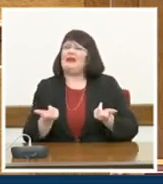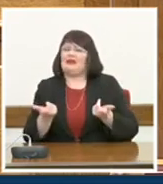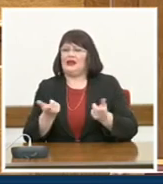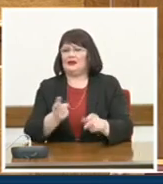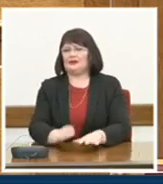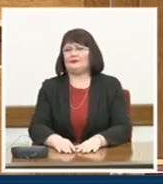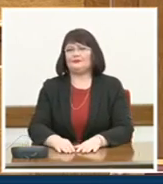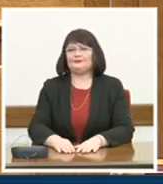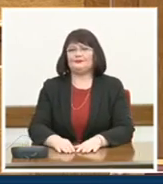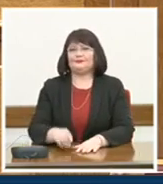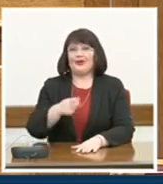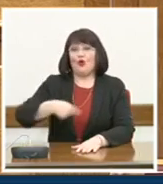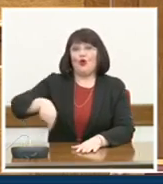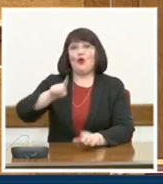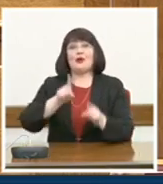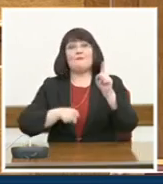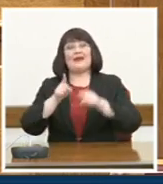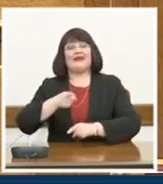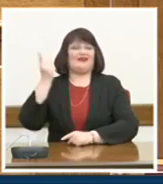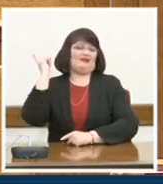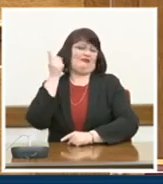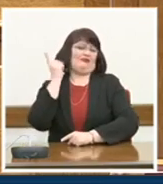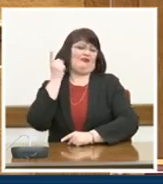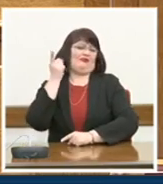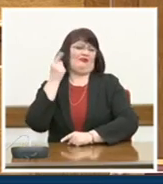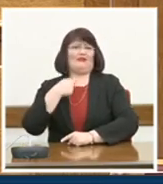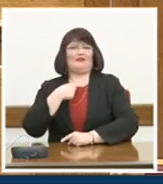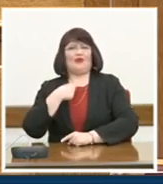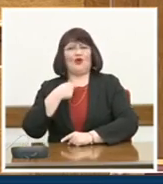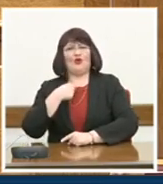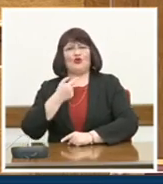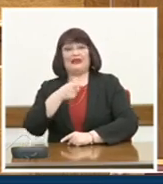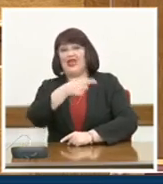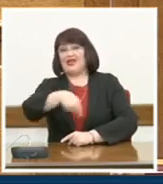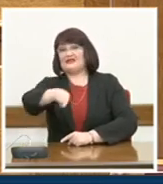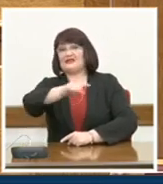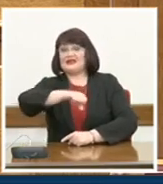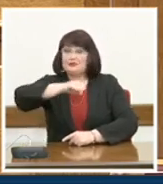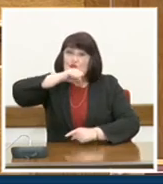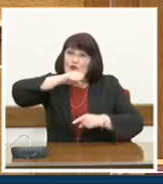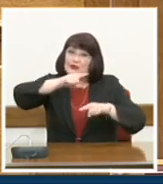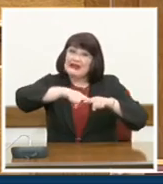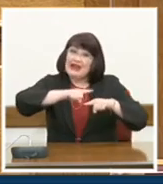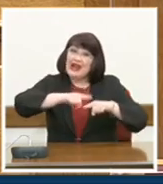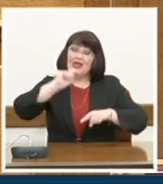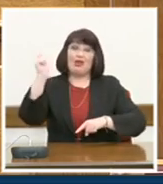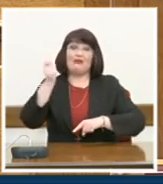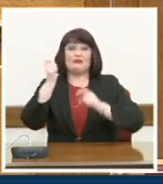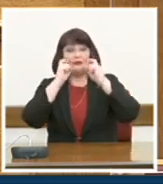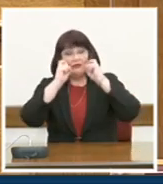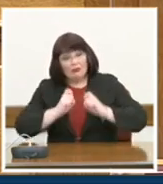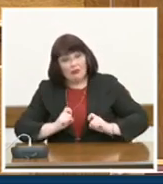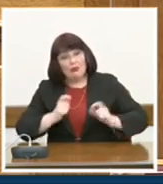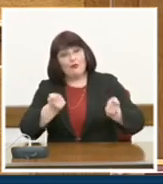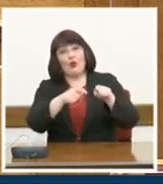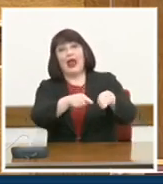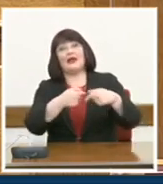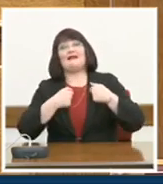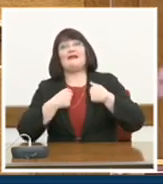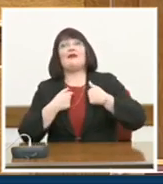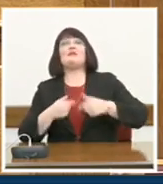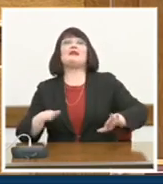κουνάτε εδώ μέσα ορισμένοι το δάχτυλο περί πατριωτισμού και δίθεν εθνικού καθήκοντος που επιτελείτε και